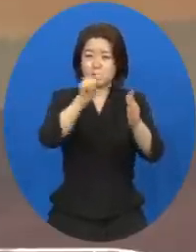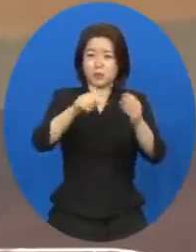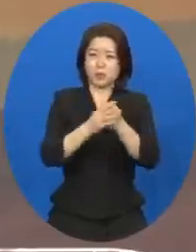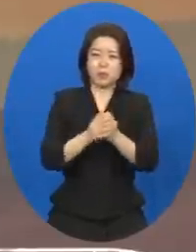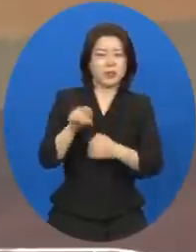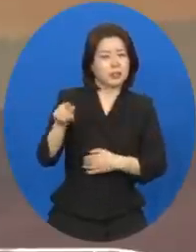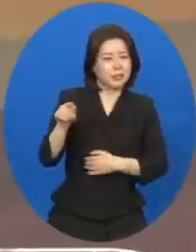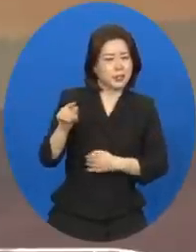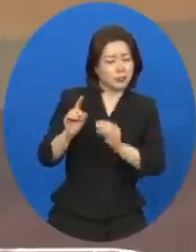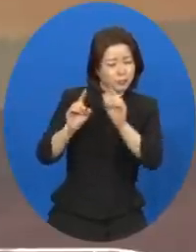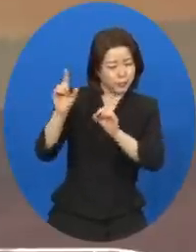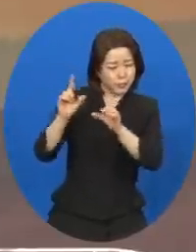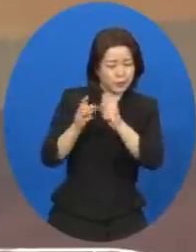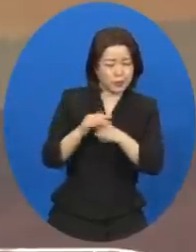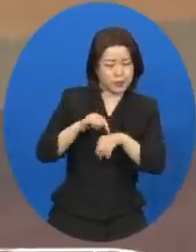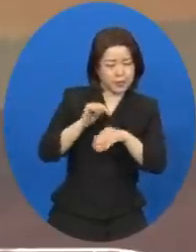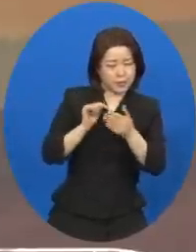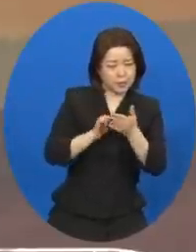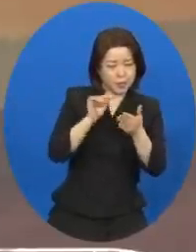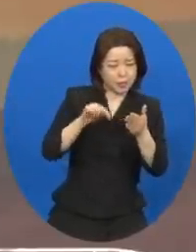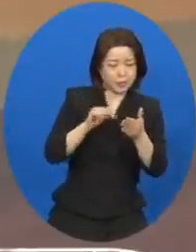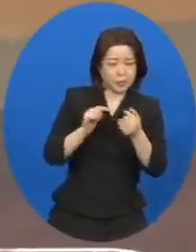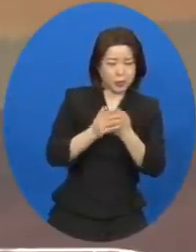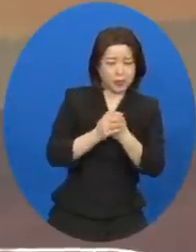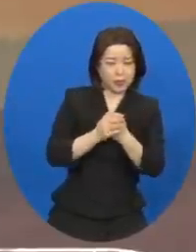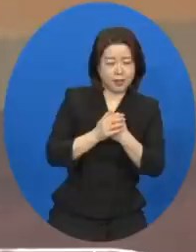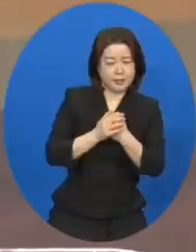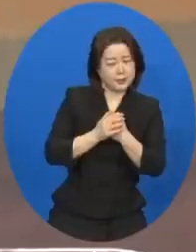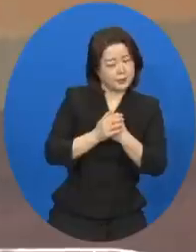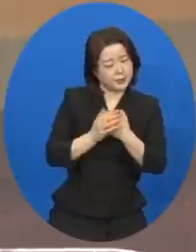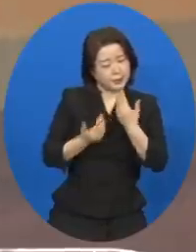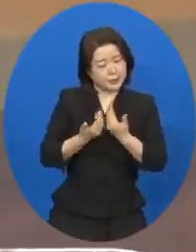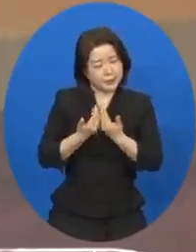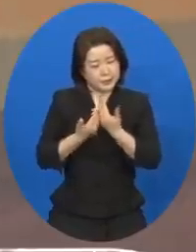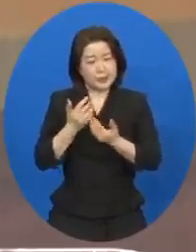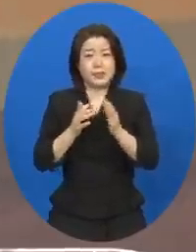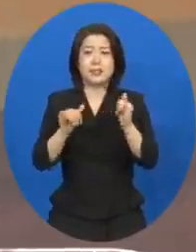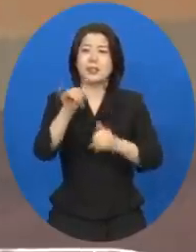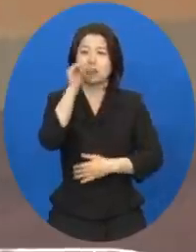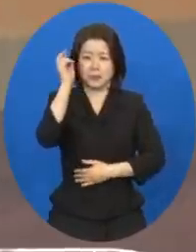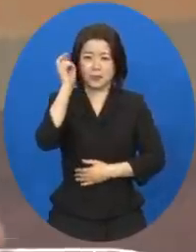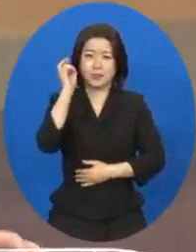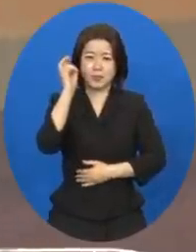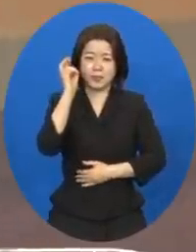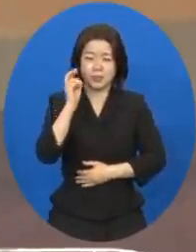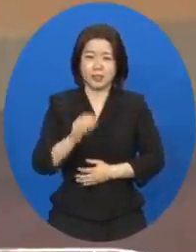아직도 마음에 선뜻 그렇게 내키지 않으시는 분이 있으실 거예요.